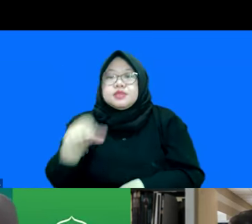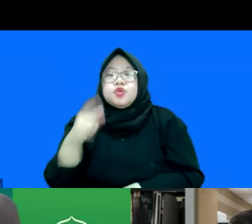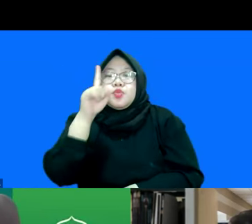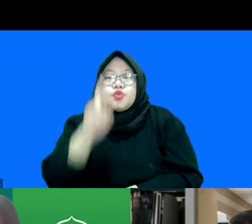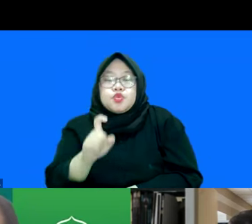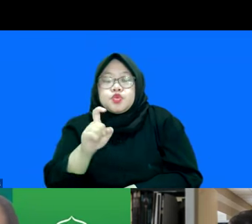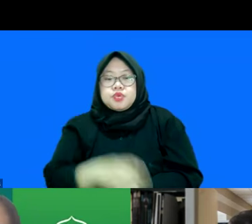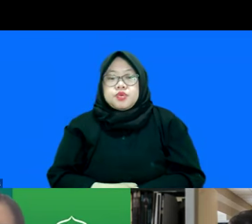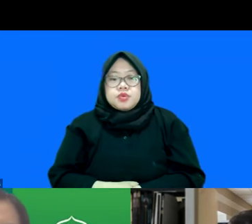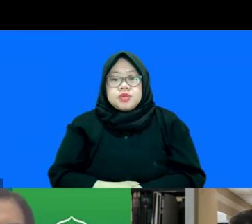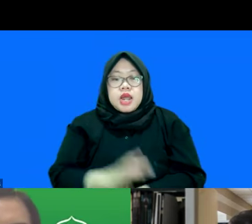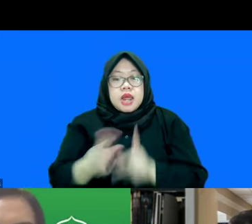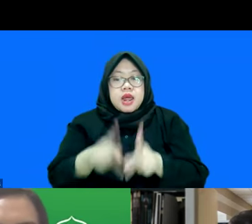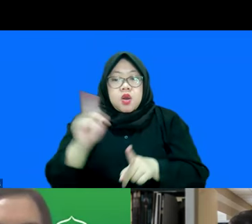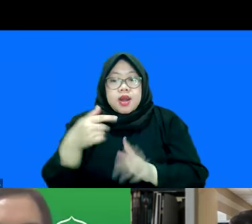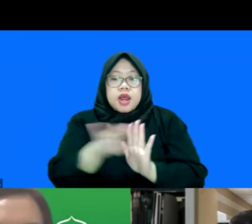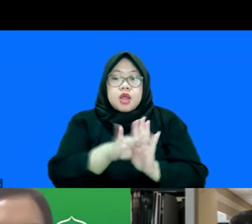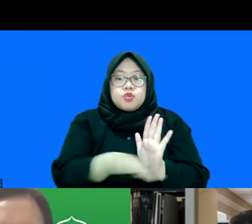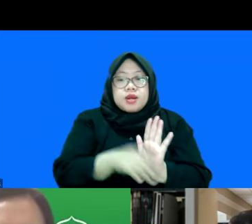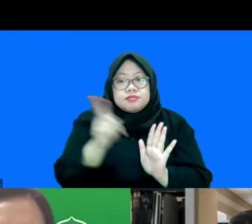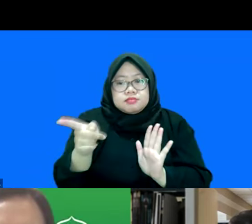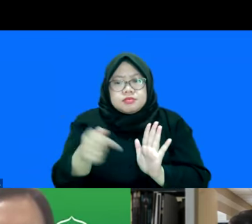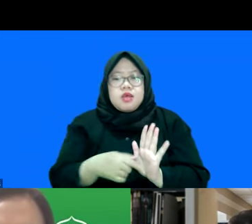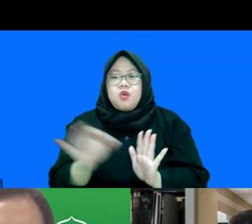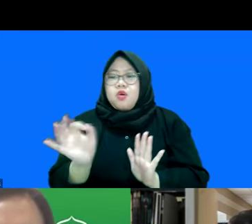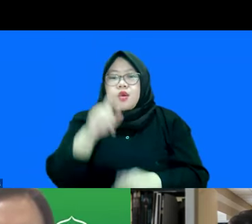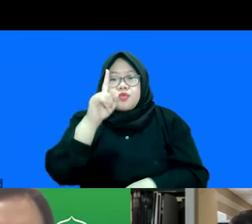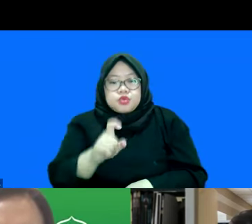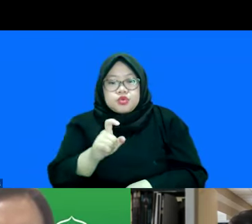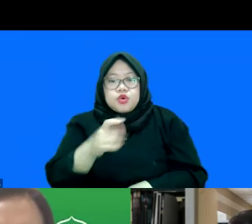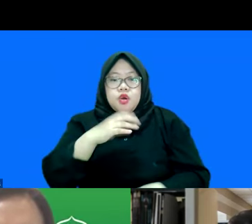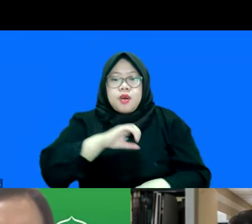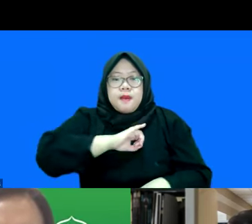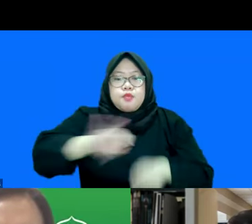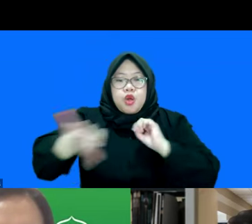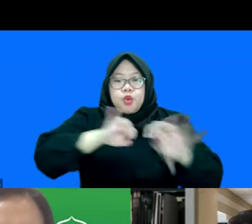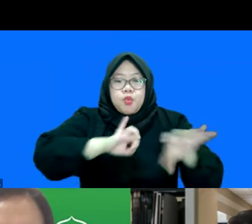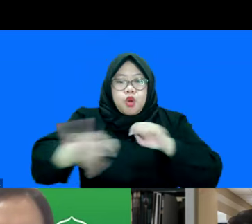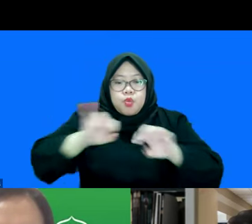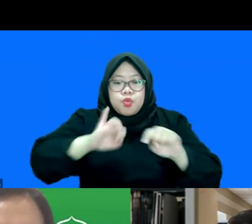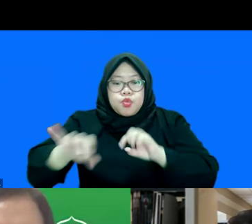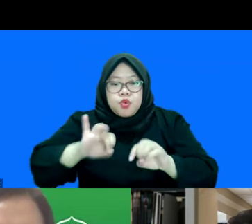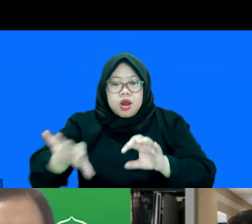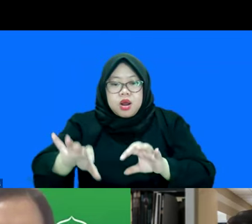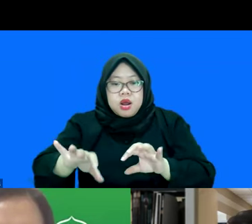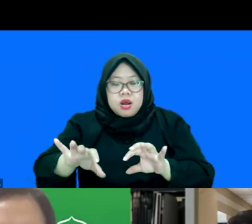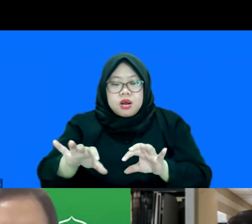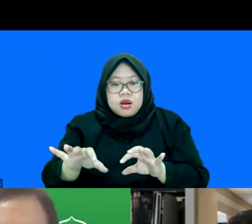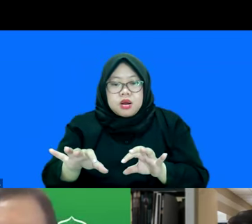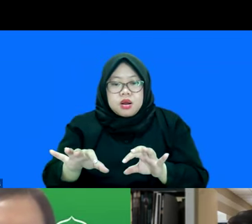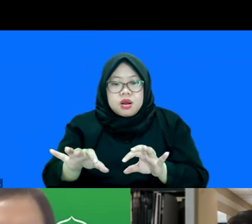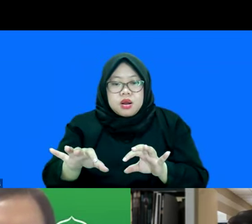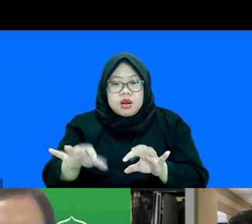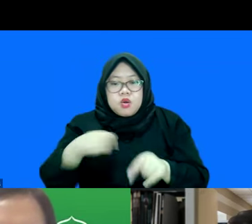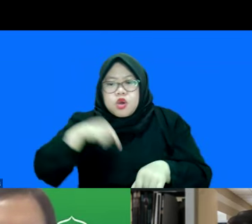dengan kalau misalnya kita punya aturan kayak gitu, kita nggak perlu lagi membuang ya, maksudnya kita nggak perlu lagi melempar keluar